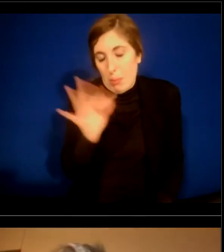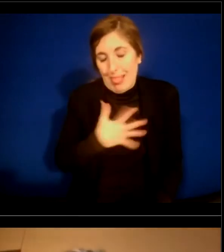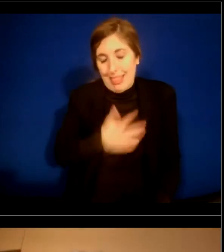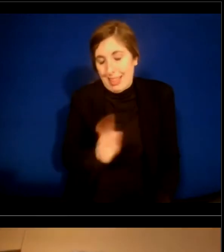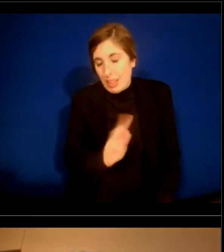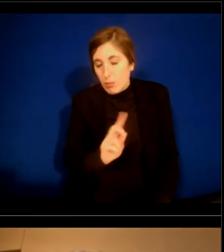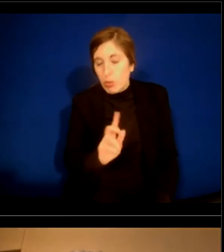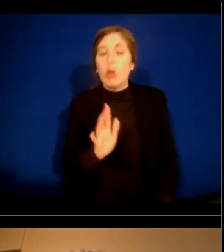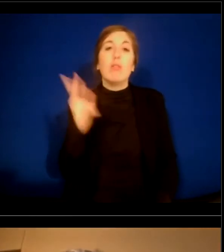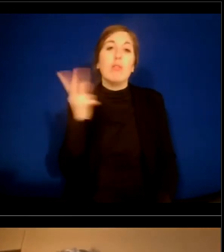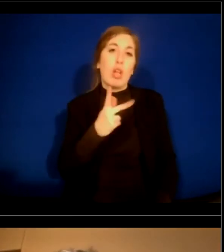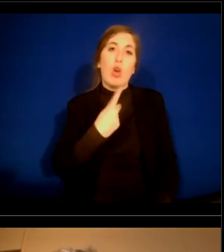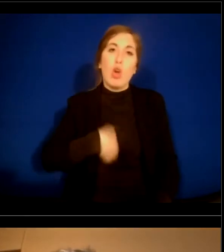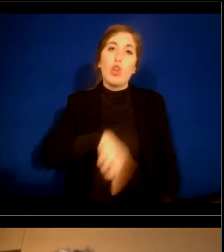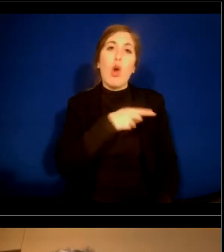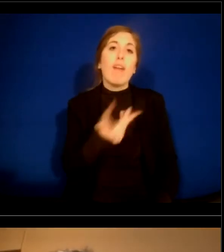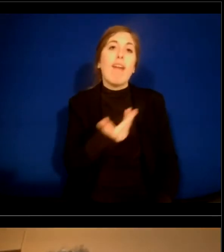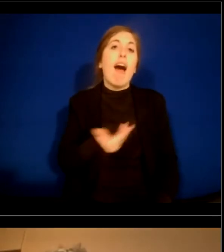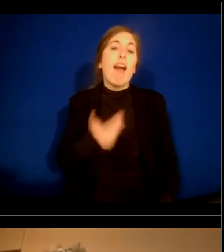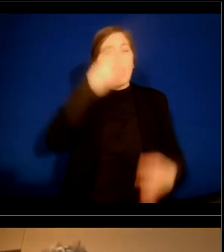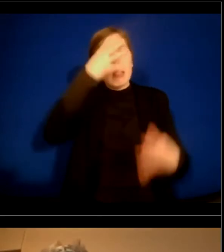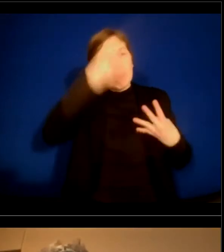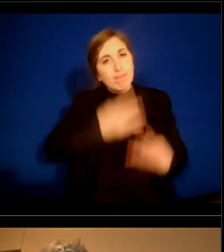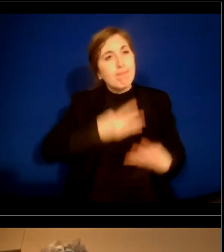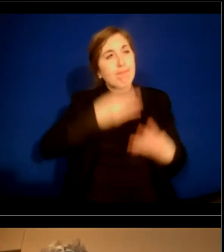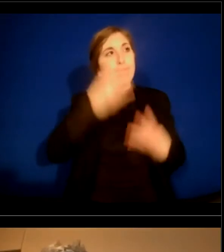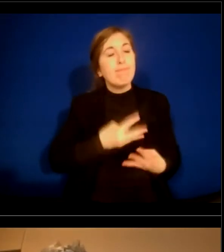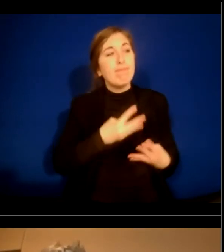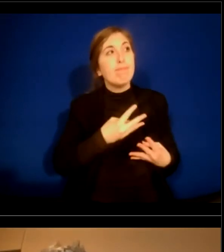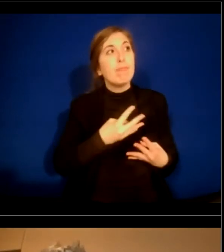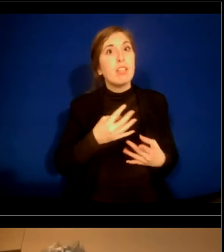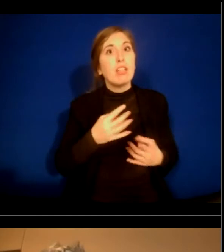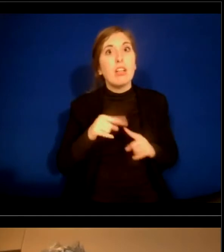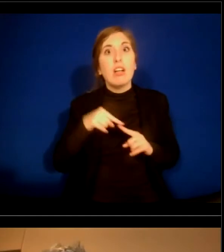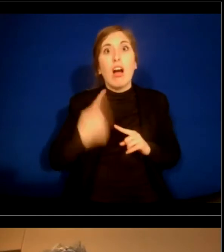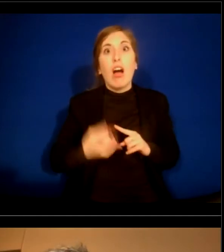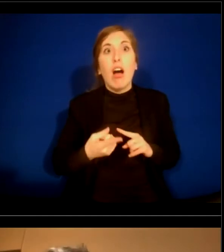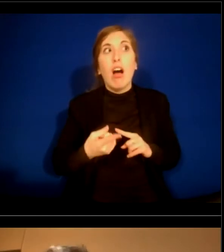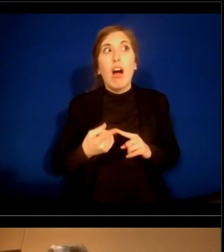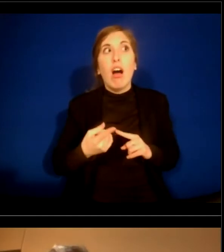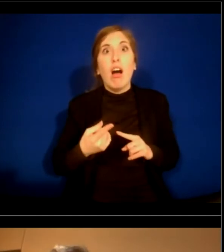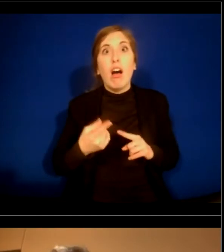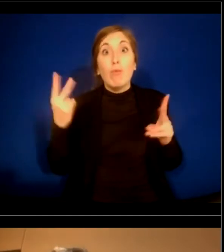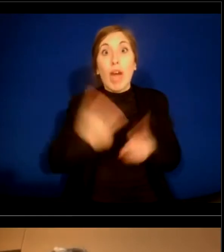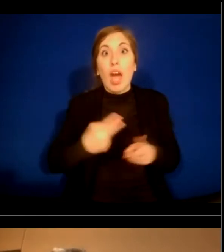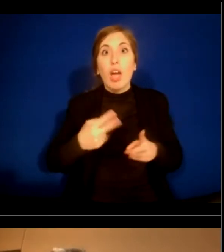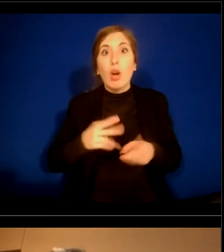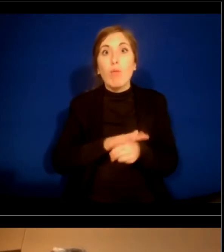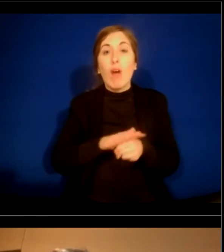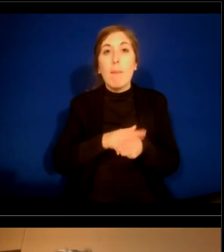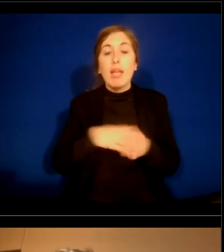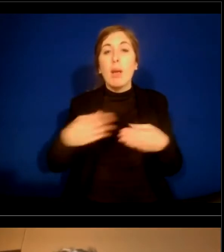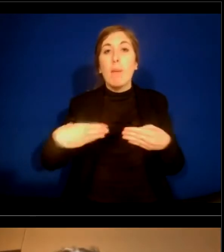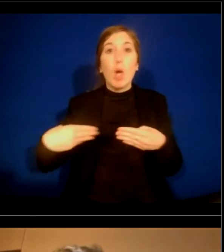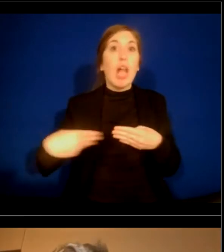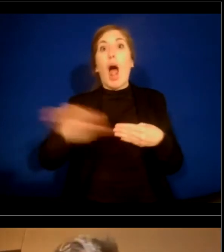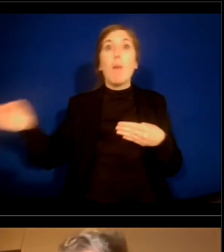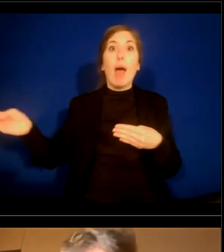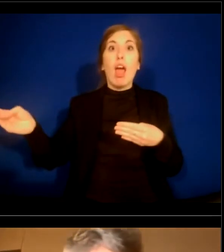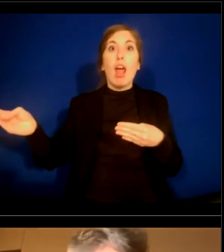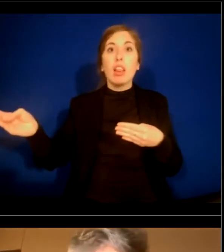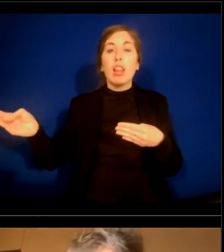anche noi quando le porte effettivamente saranno aperte a queste condizioni. E allora in che modo andare